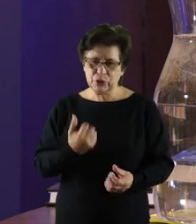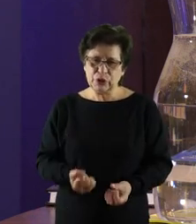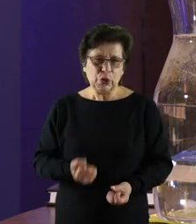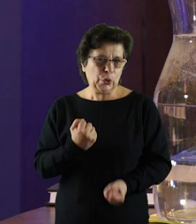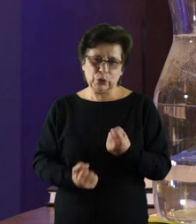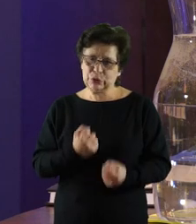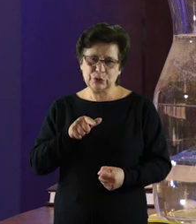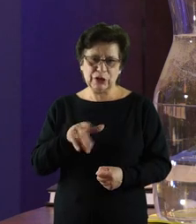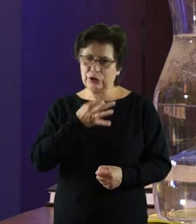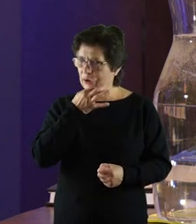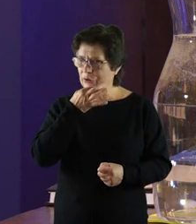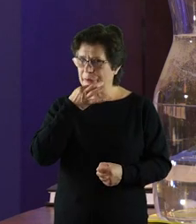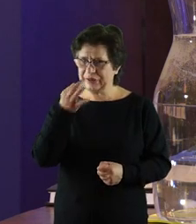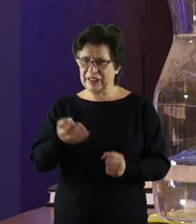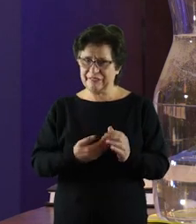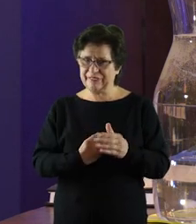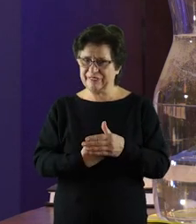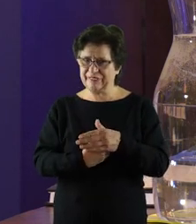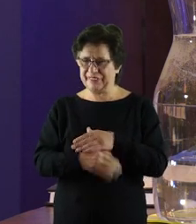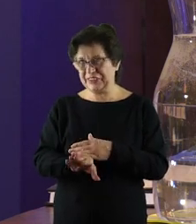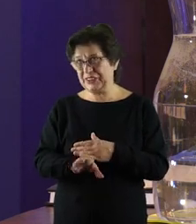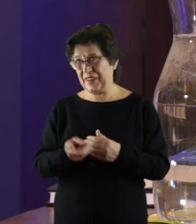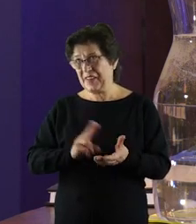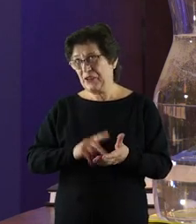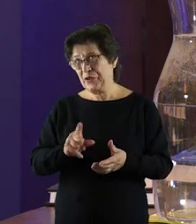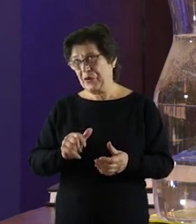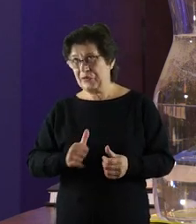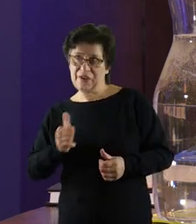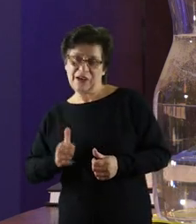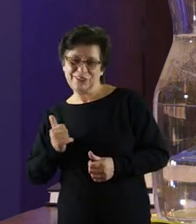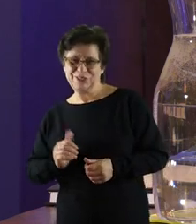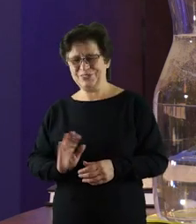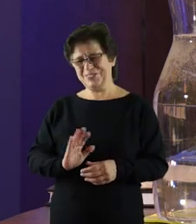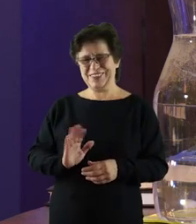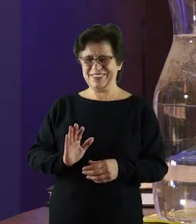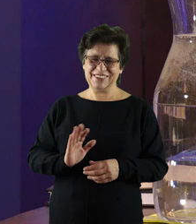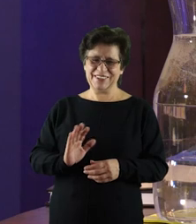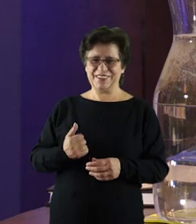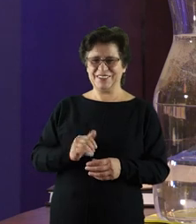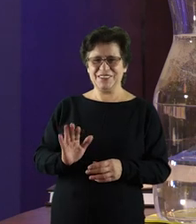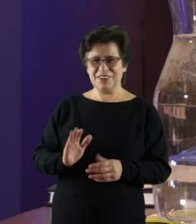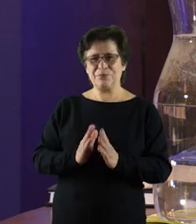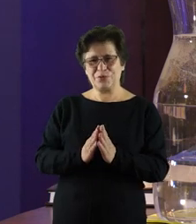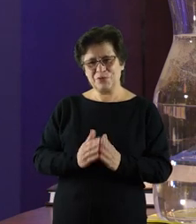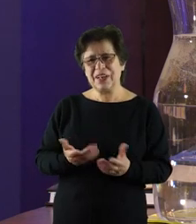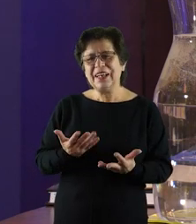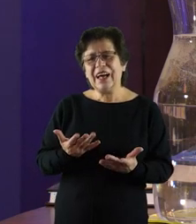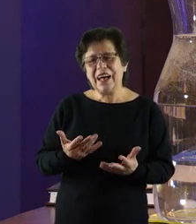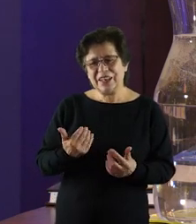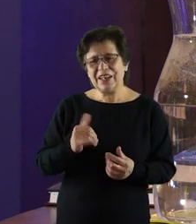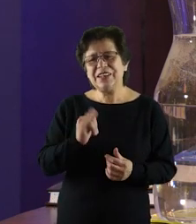pytanie, bo teraz wyjdzie na to, że się będę chwalić, czy niekoniecznie. Więc powiedzieć, jakie to były